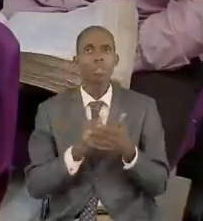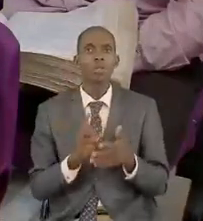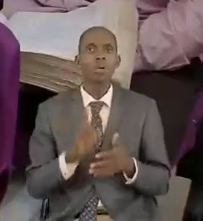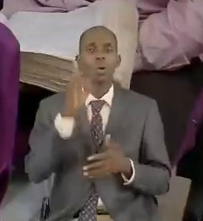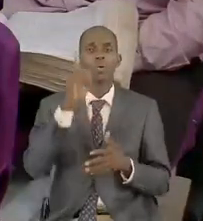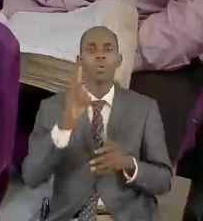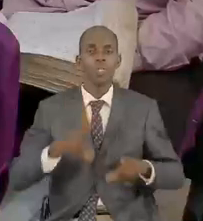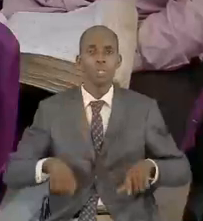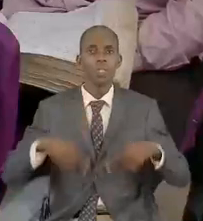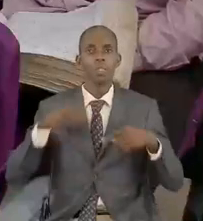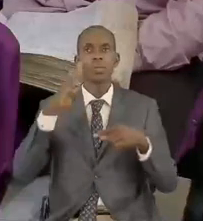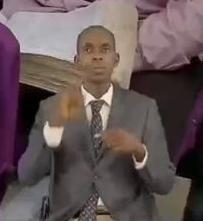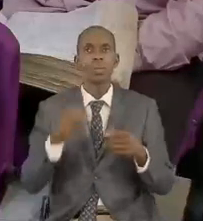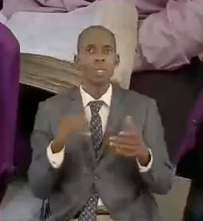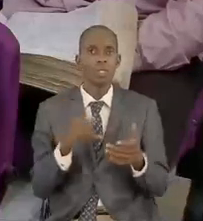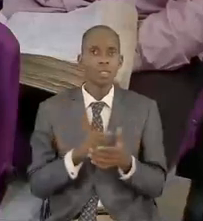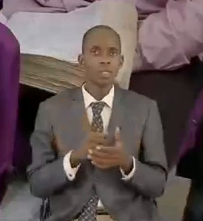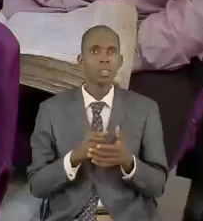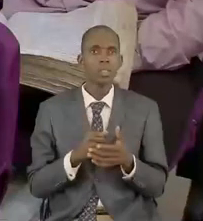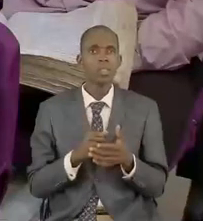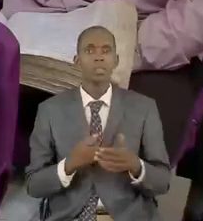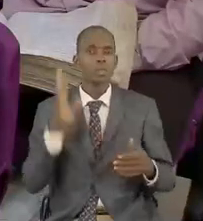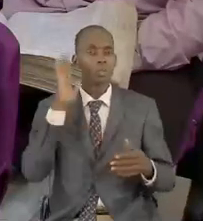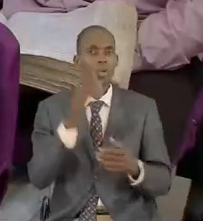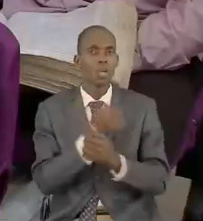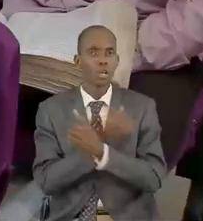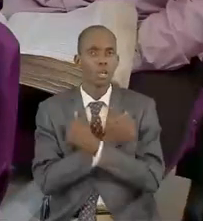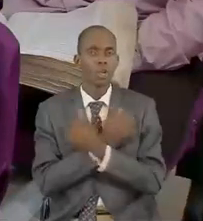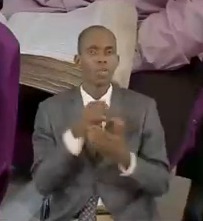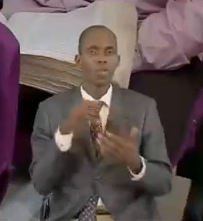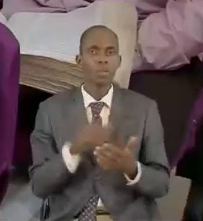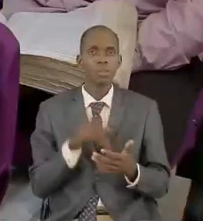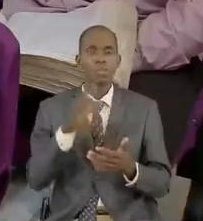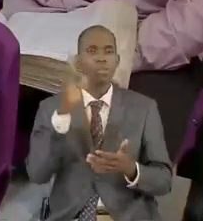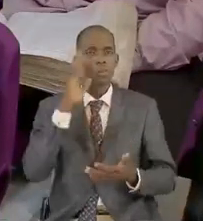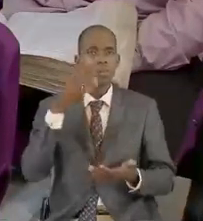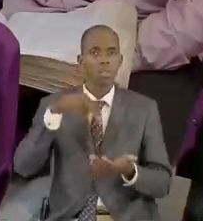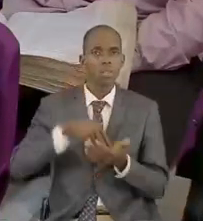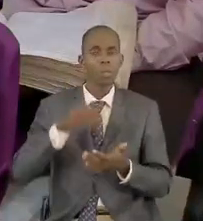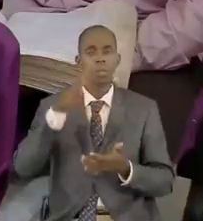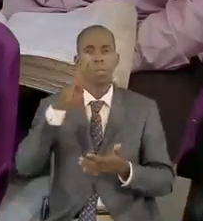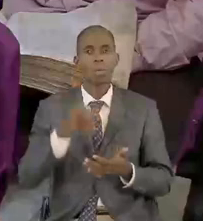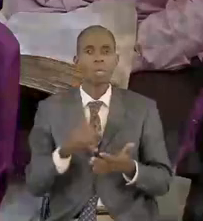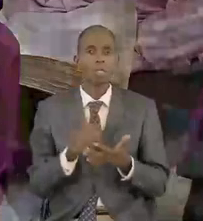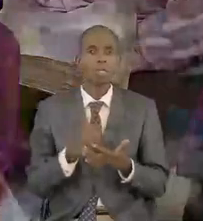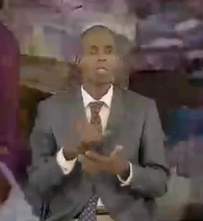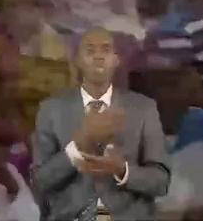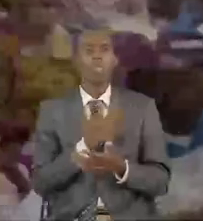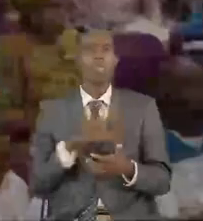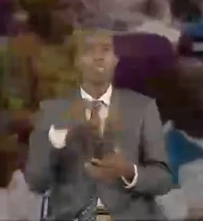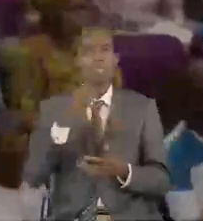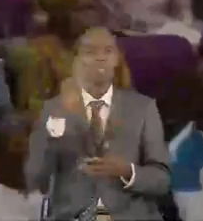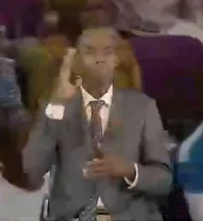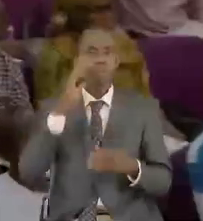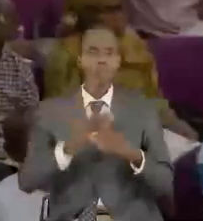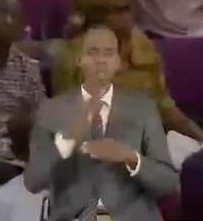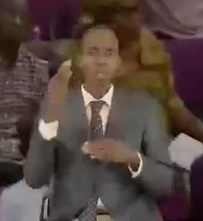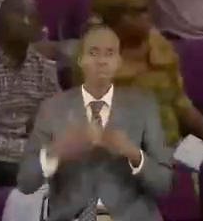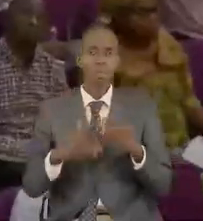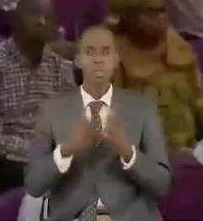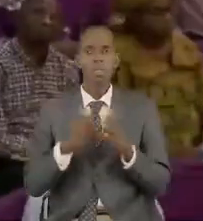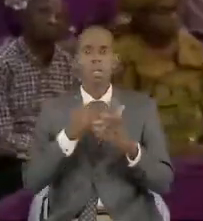sur l'évangile que tu l'embrasses et que tu tu te tiennes sur cette évangile que